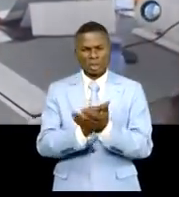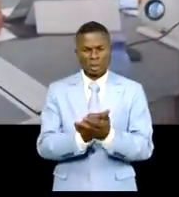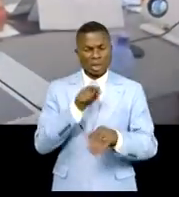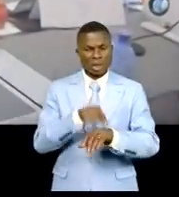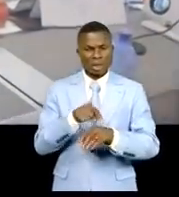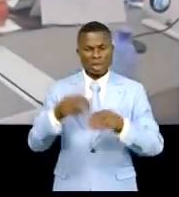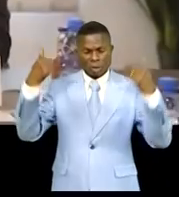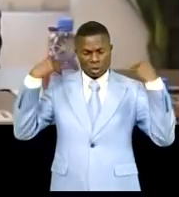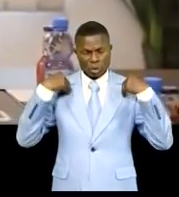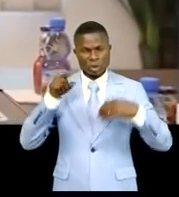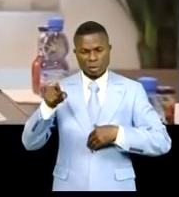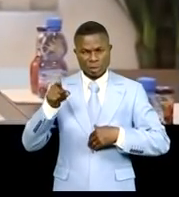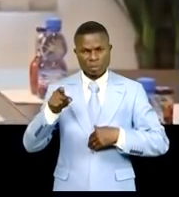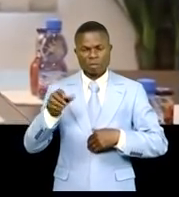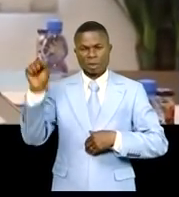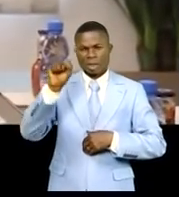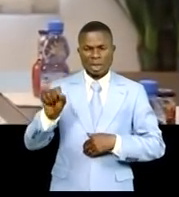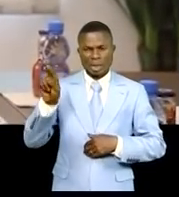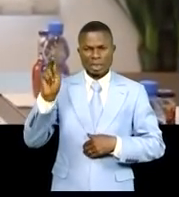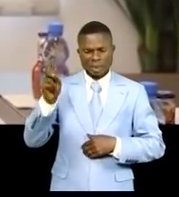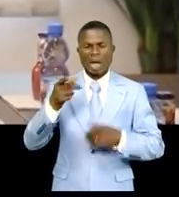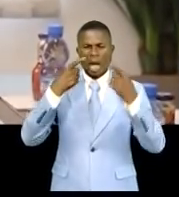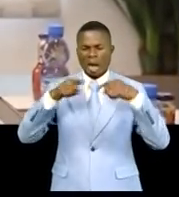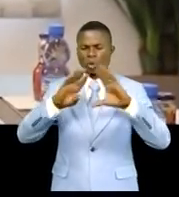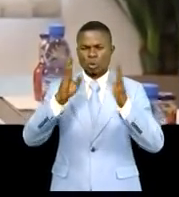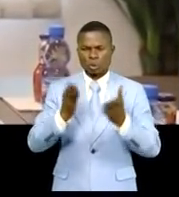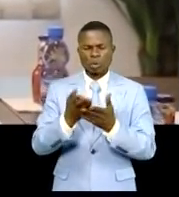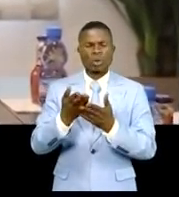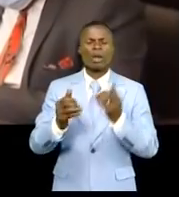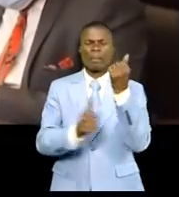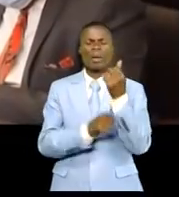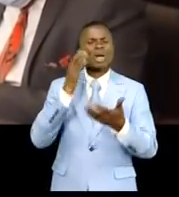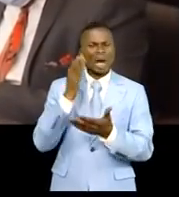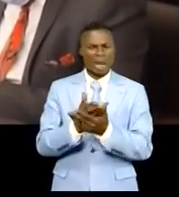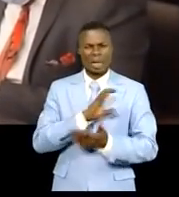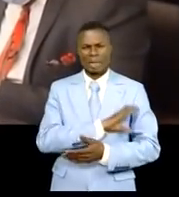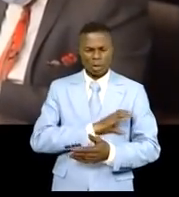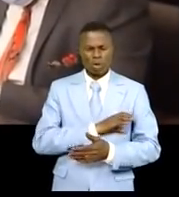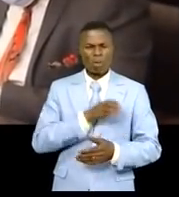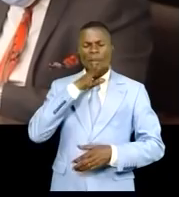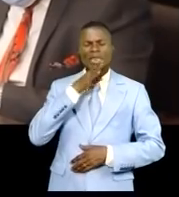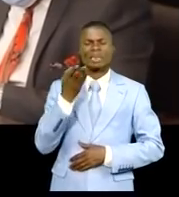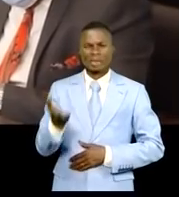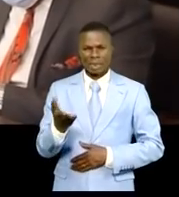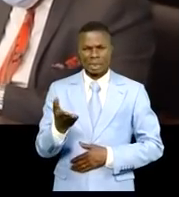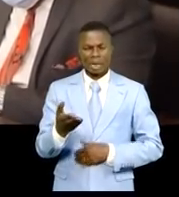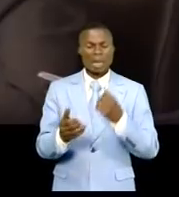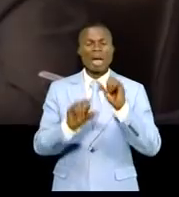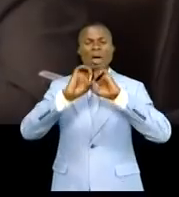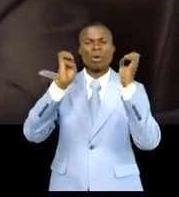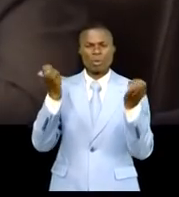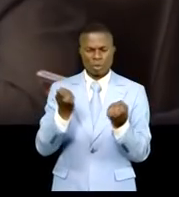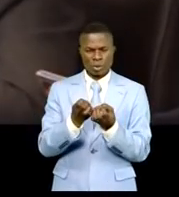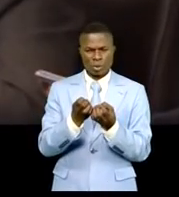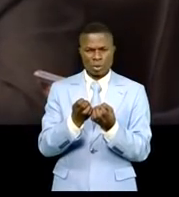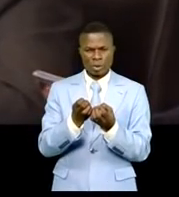l'autorité de régulation de la sous-traitance dans le secteur privé rappelle à l'intention du public et particulièrement des entreprises qui